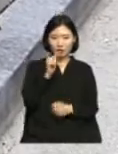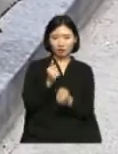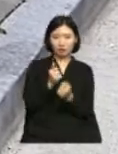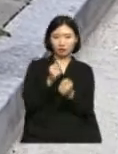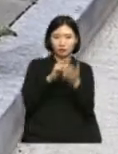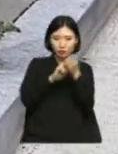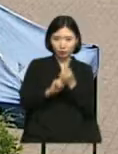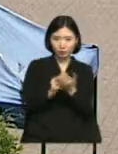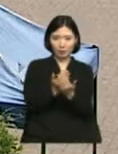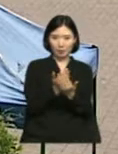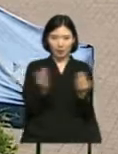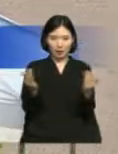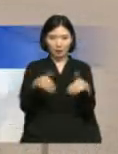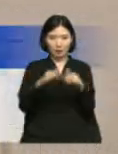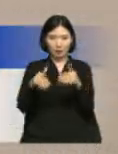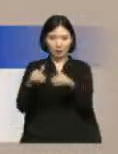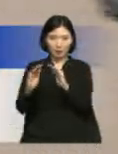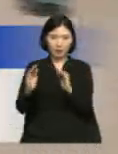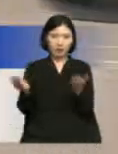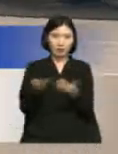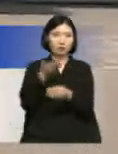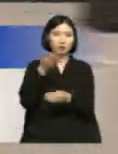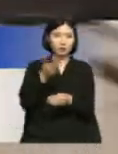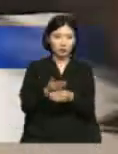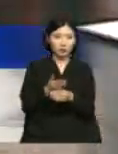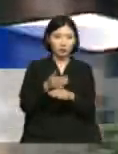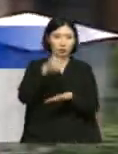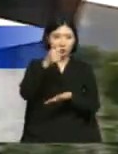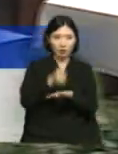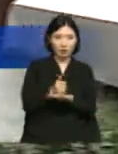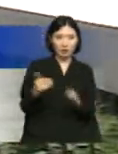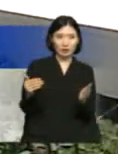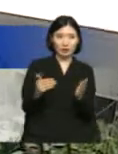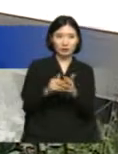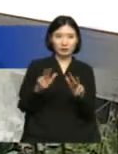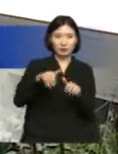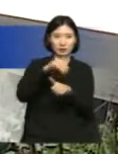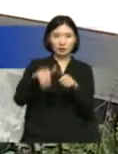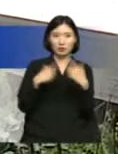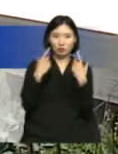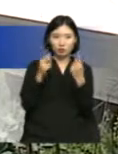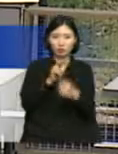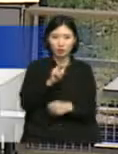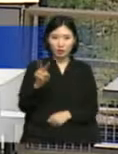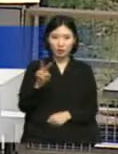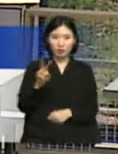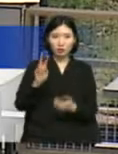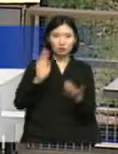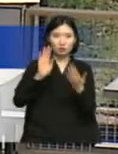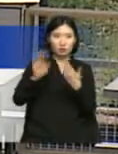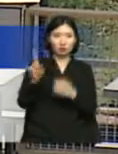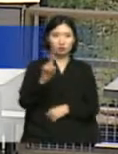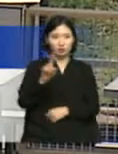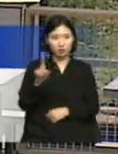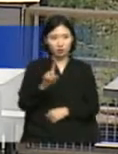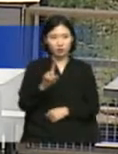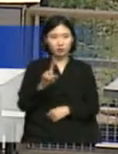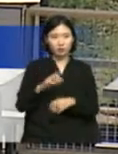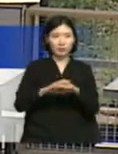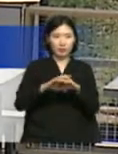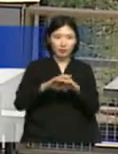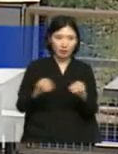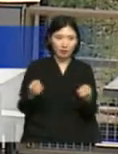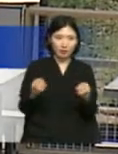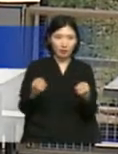것입니다. 뭐 결론 나갈 때까지는 현재 상태가 유지가 돼야지 뭐 그 이후에 뭐 무슨 조치를 하든 안 하든 뭐 그때